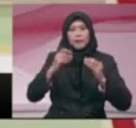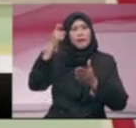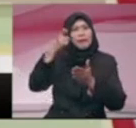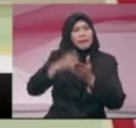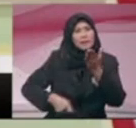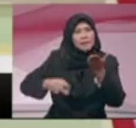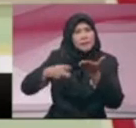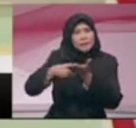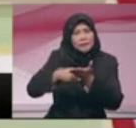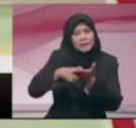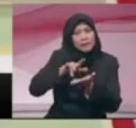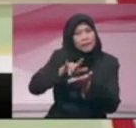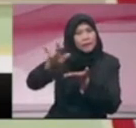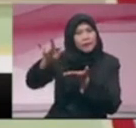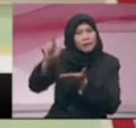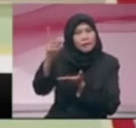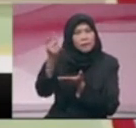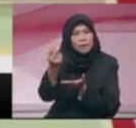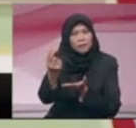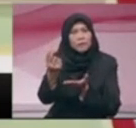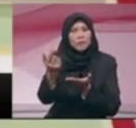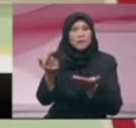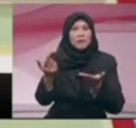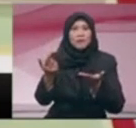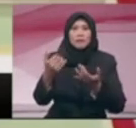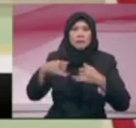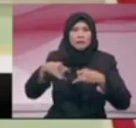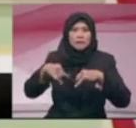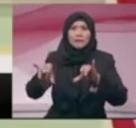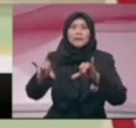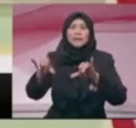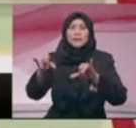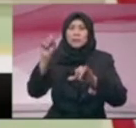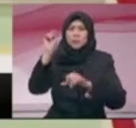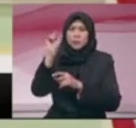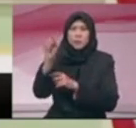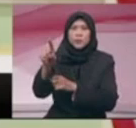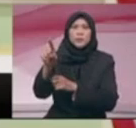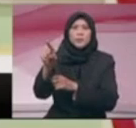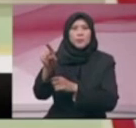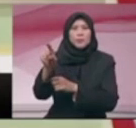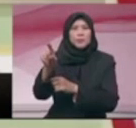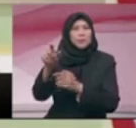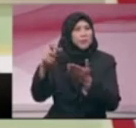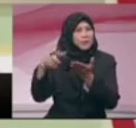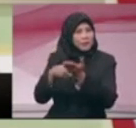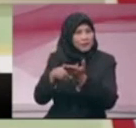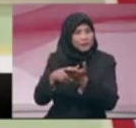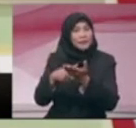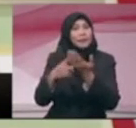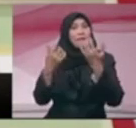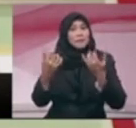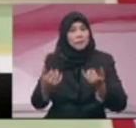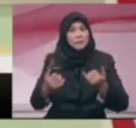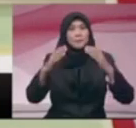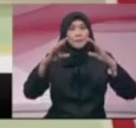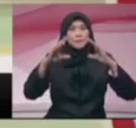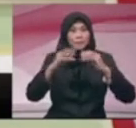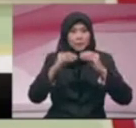tiket penerbangan yang dianggap masih lagi tinggi. Dan mesyuarat juga telah